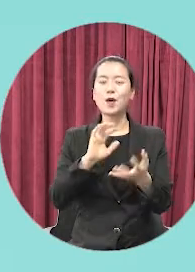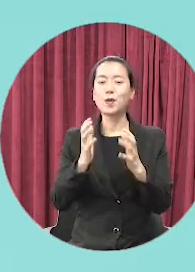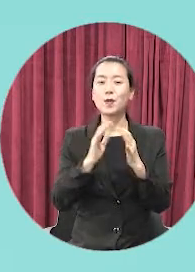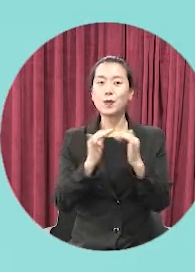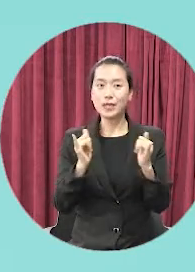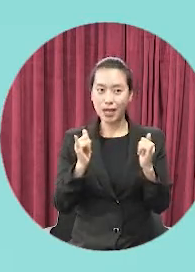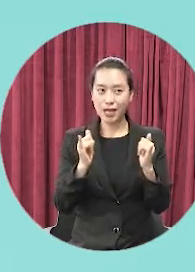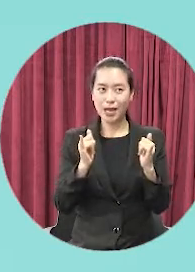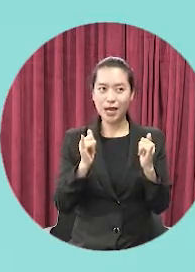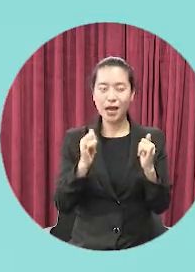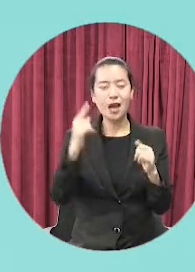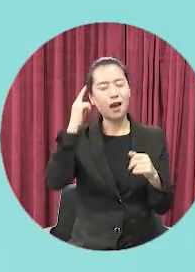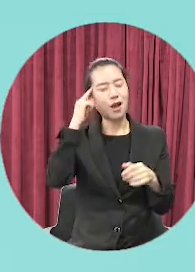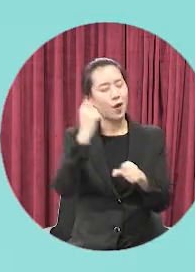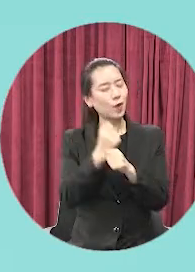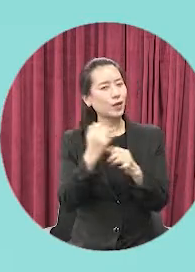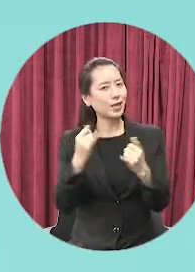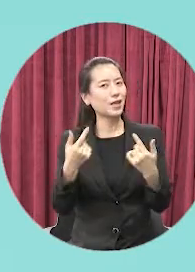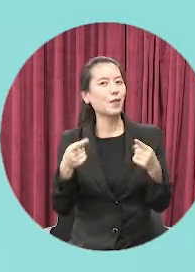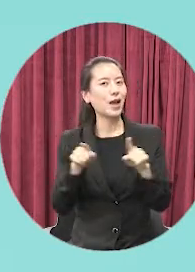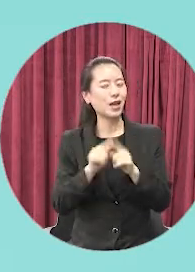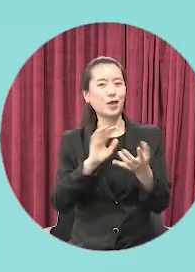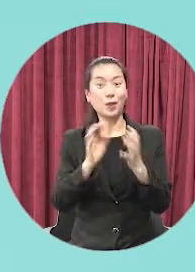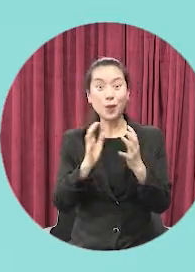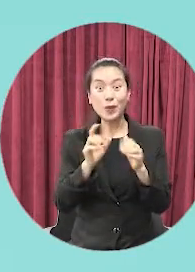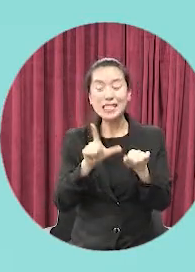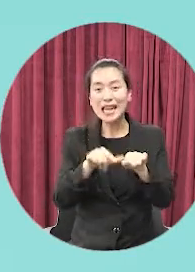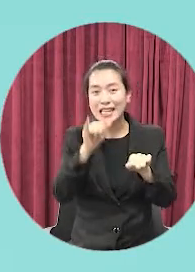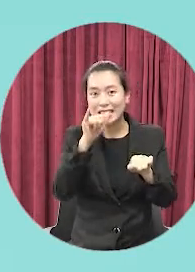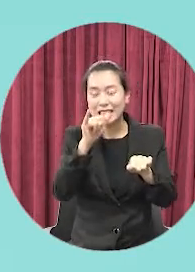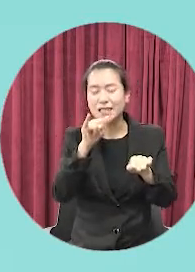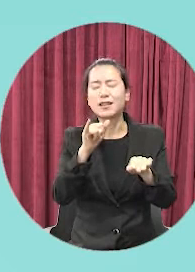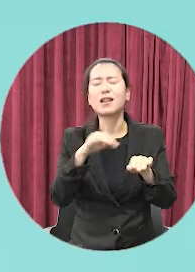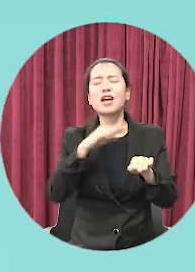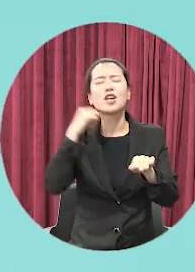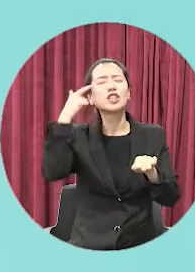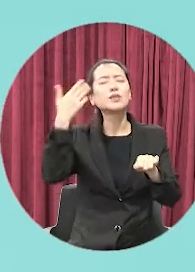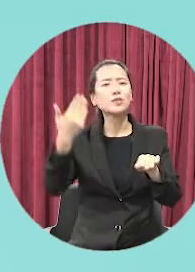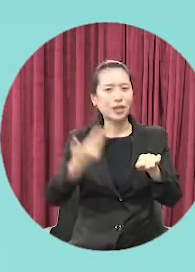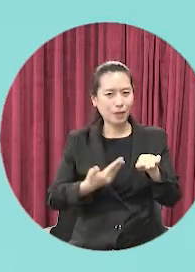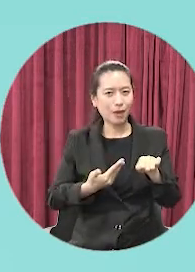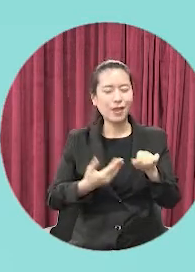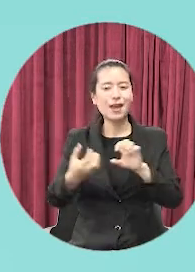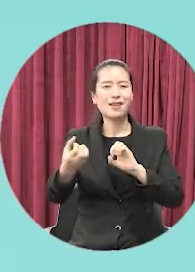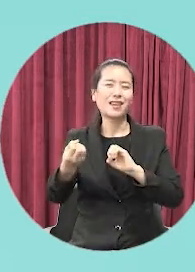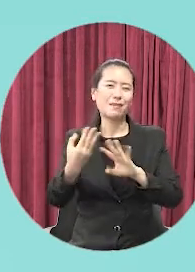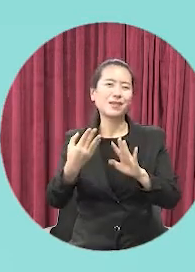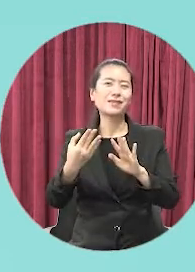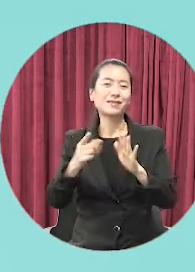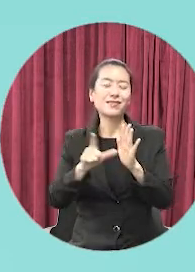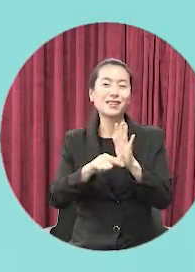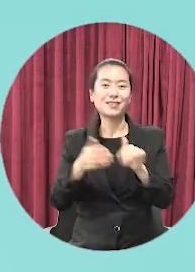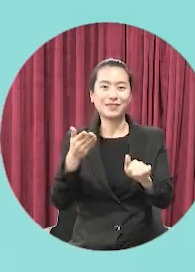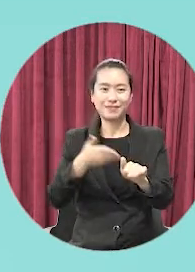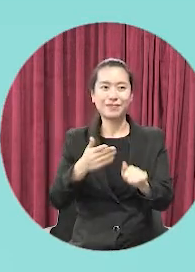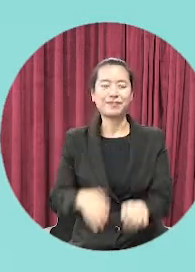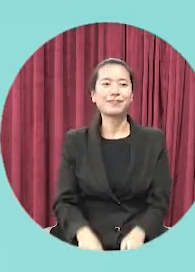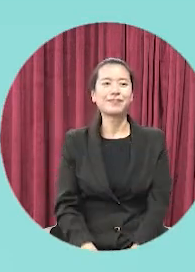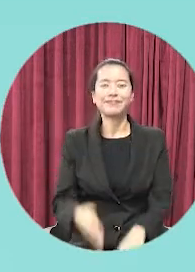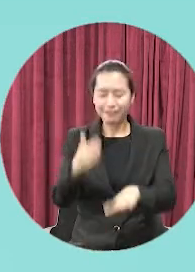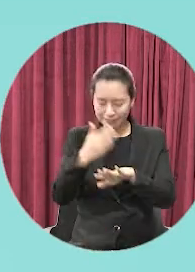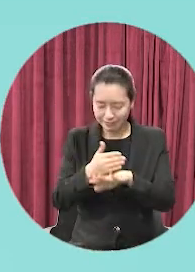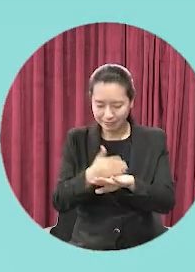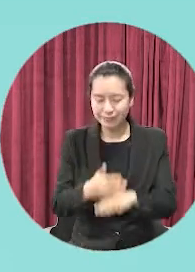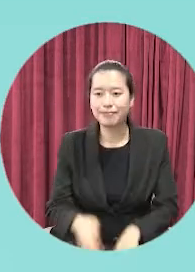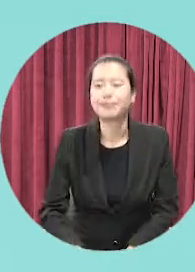토론자들과 아니 연구자들과 같이 토론할 시간이 있을 거고요. 혹시 질문 있으면 질문에 답하는 시간도 갖도록 하겠습니다. 네,